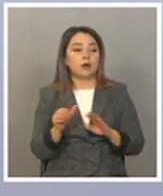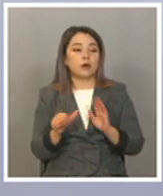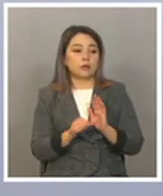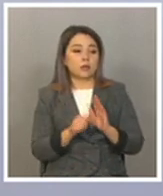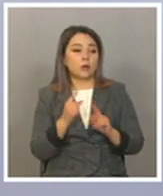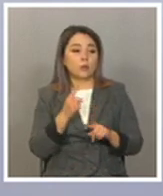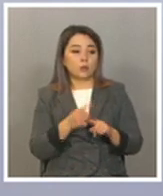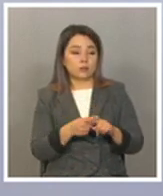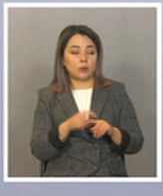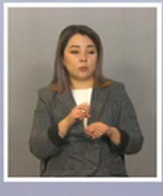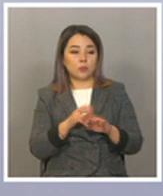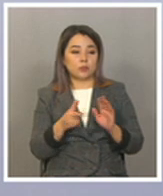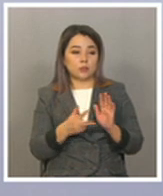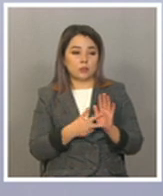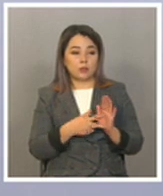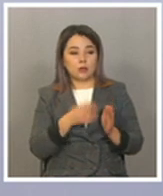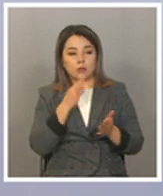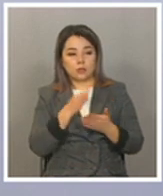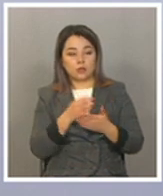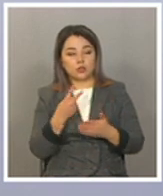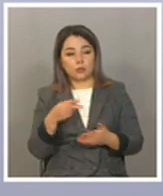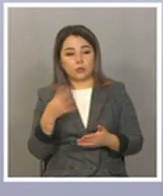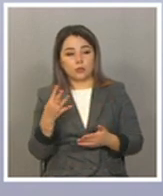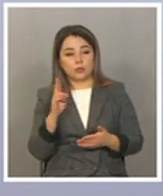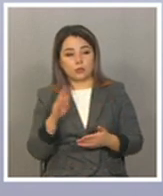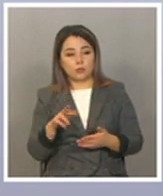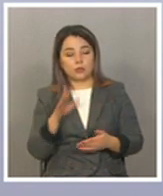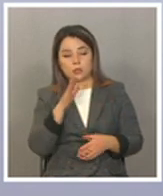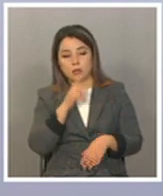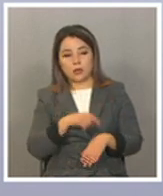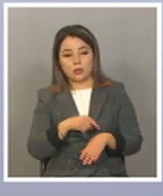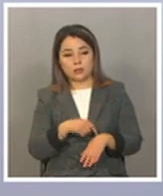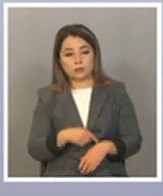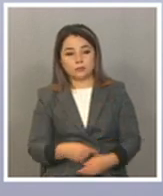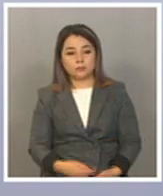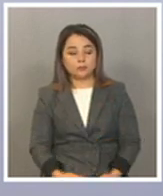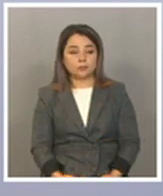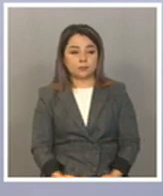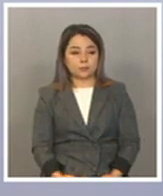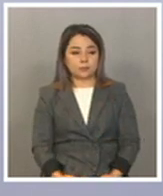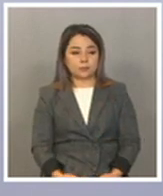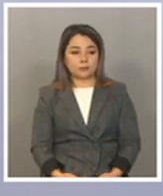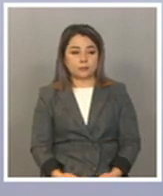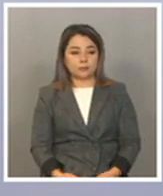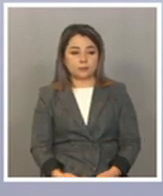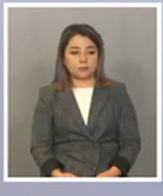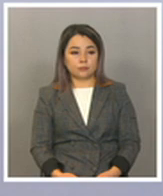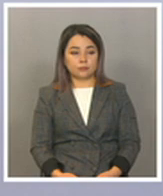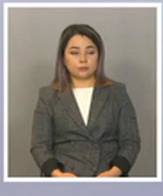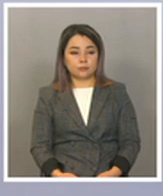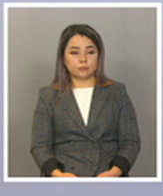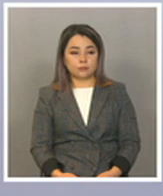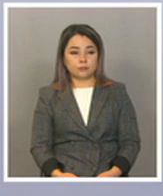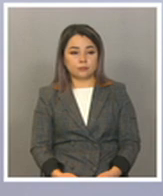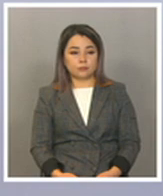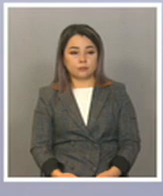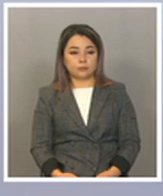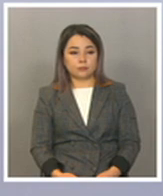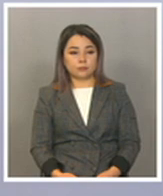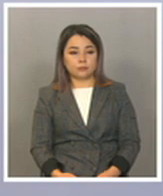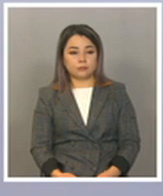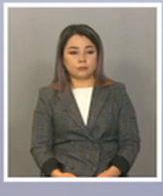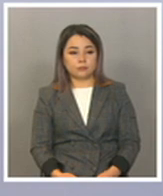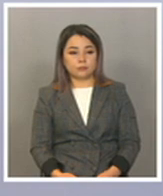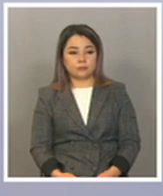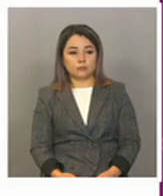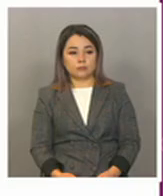қосамыз, яғни жылдамдыққа. Демек, v2 тең 18 қосылған 6 тең 24 километр сағат. Енді